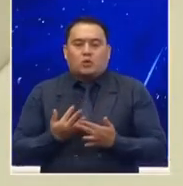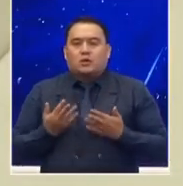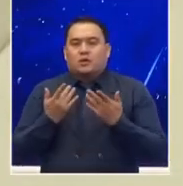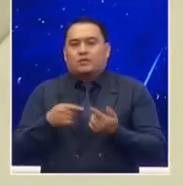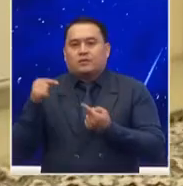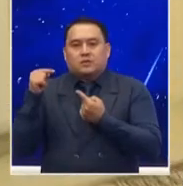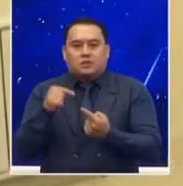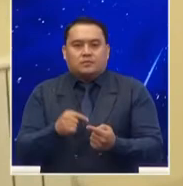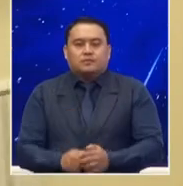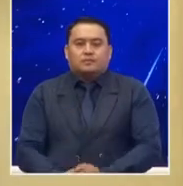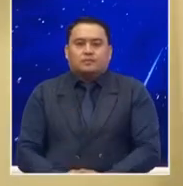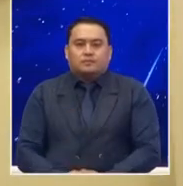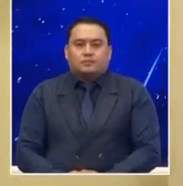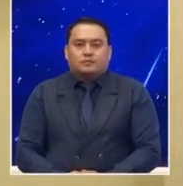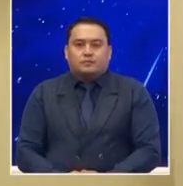сай.